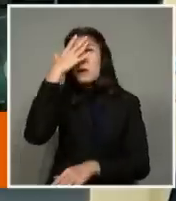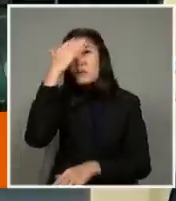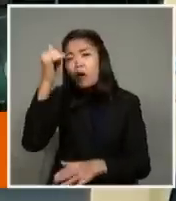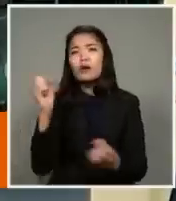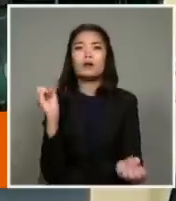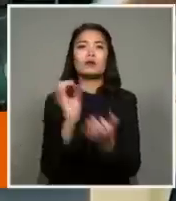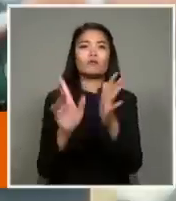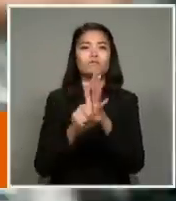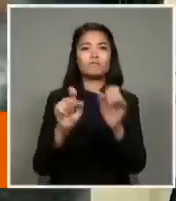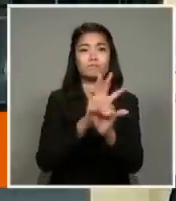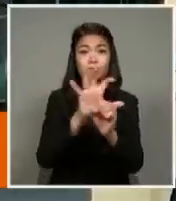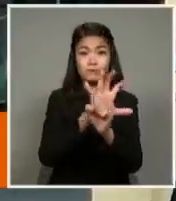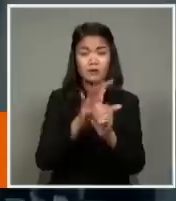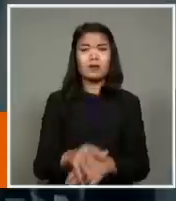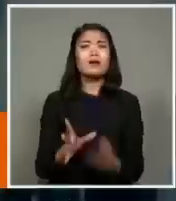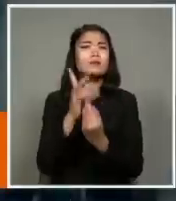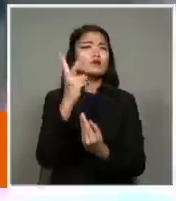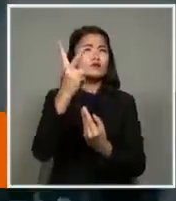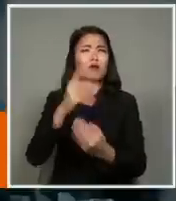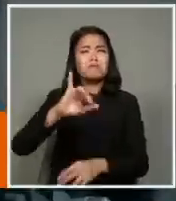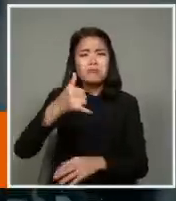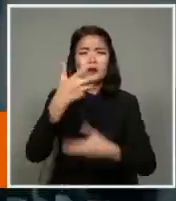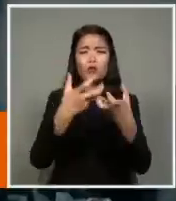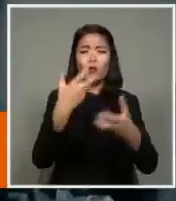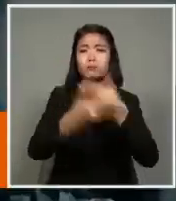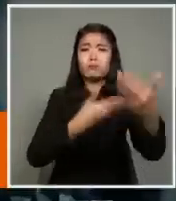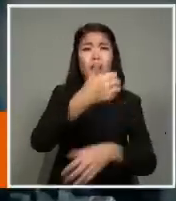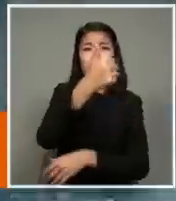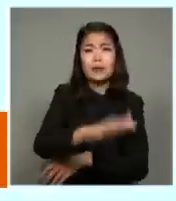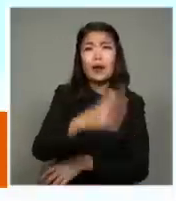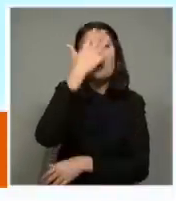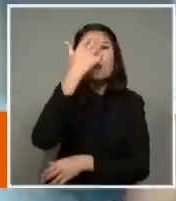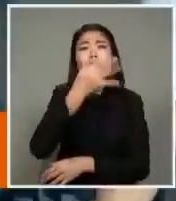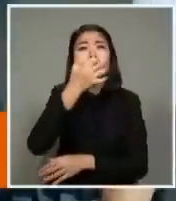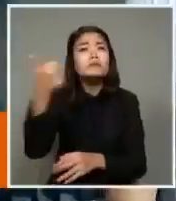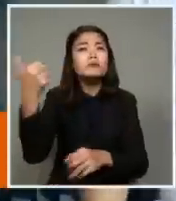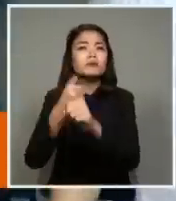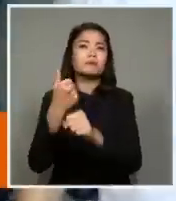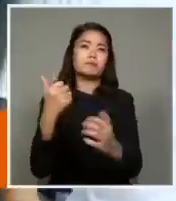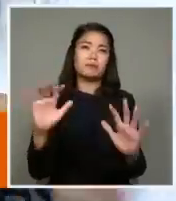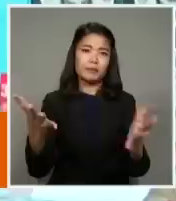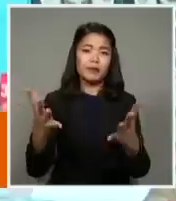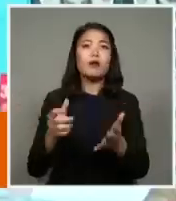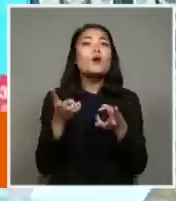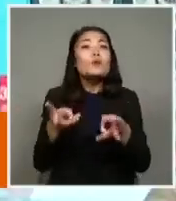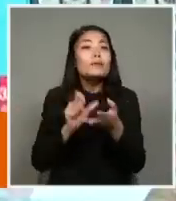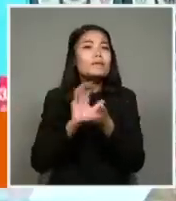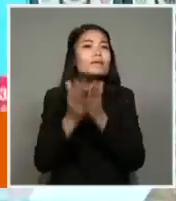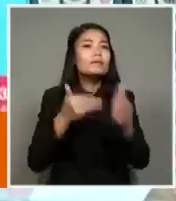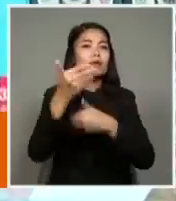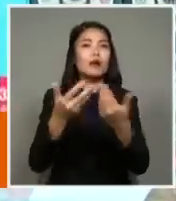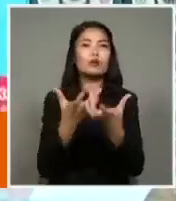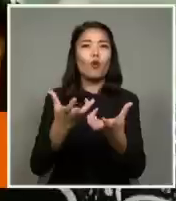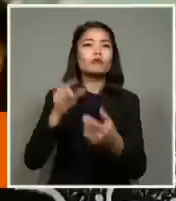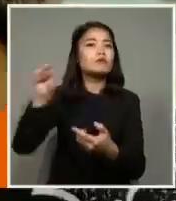ดาห์ที่มาเปิดร้านบางวันแทบขายสินค้าไม่ได้แต่ก็ต้องเปิดเพราะไม่มีอาชีพอื่นและปรับเปลี่ยนการขายนะคะโดยจะไม่สต็อกสิน